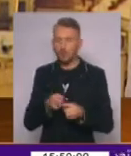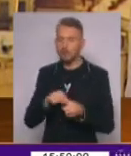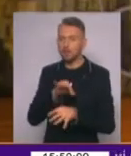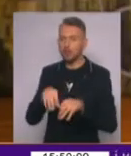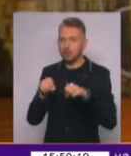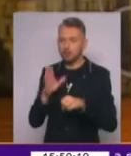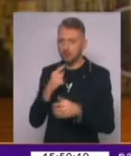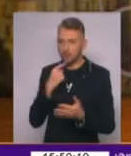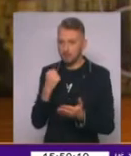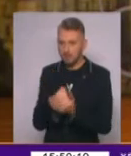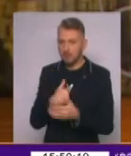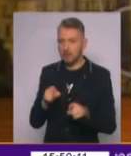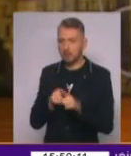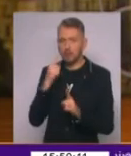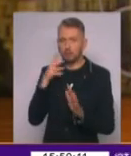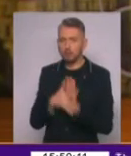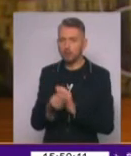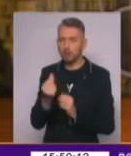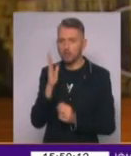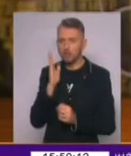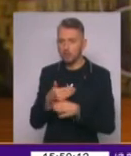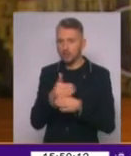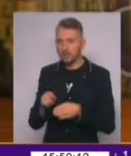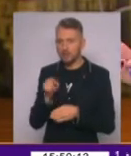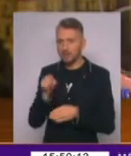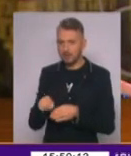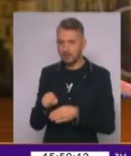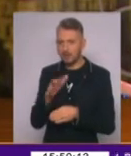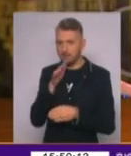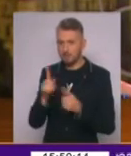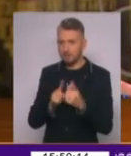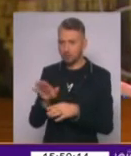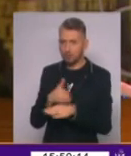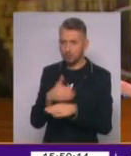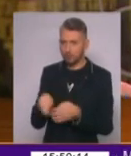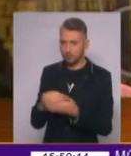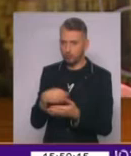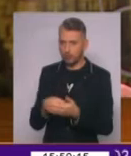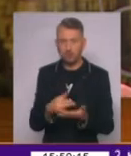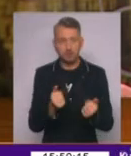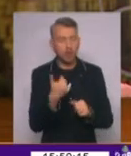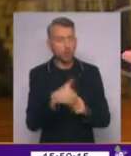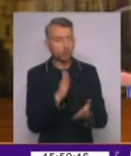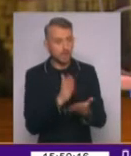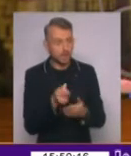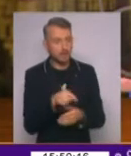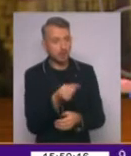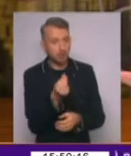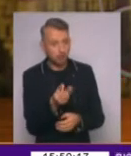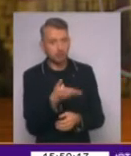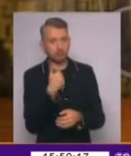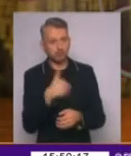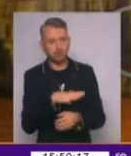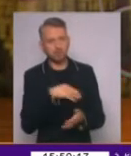буде прийнятий, я так розумію, що кошти вже будуть виділені на це вже при перерозподілі бюджету, правильно? Уже є на це кошти. Тобто ми вже пройшли виділені.